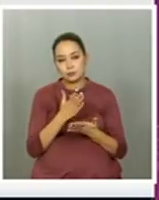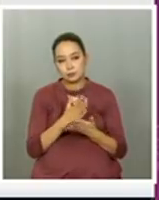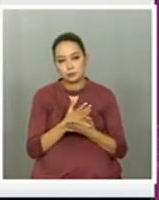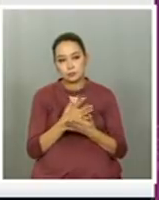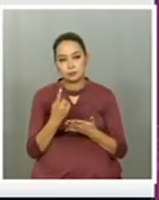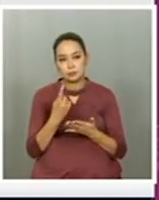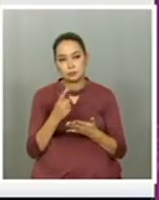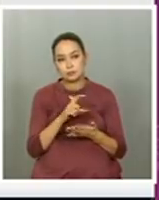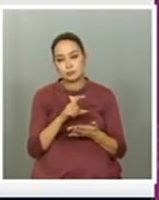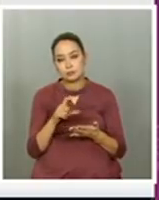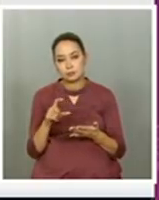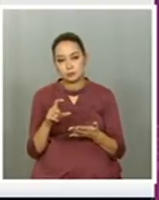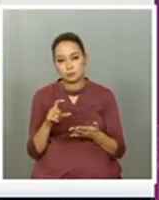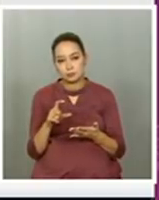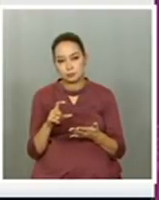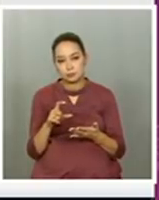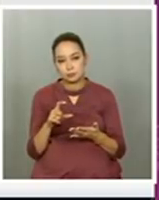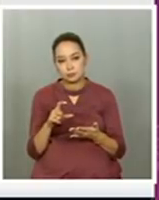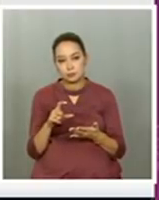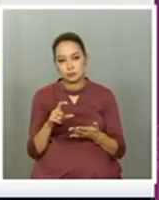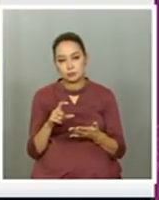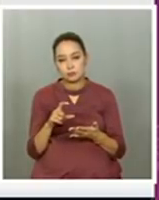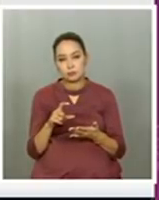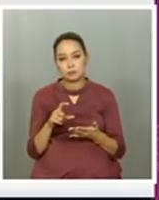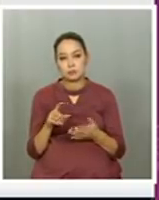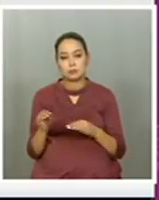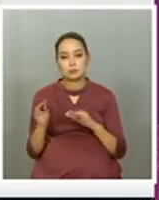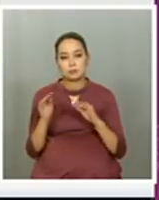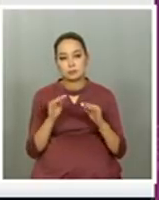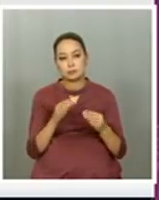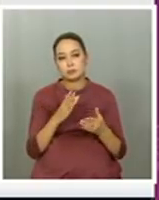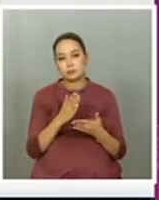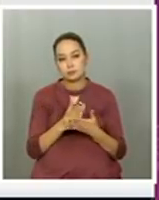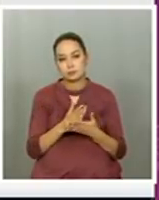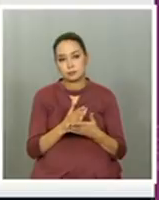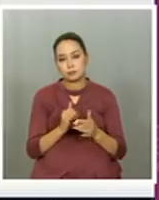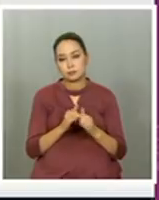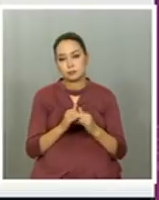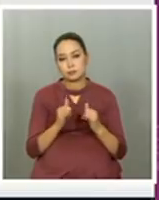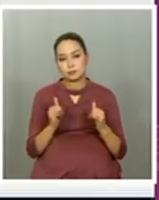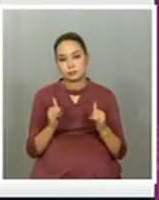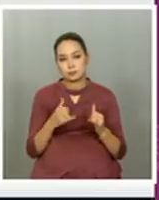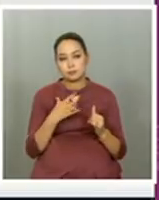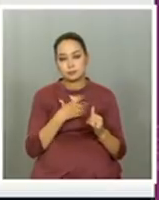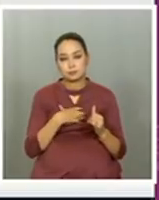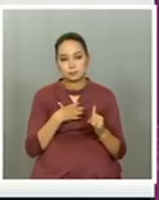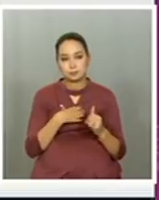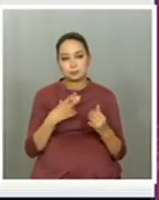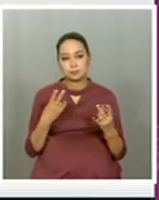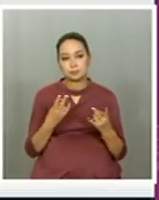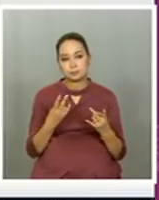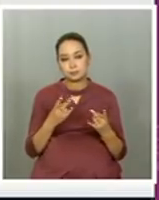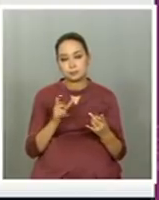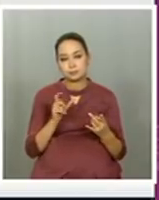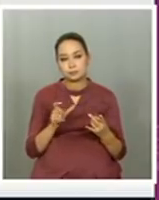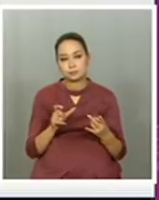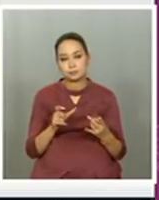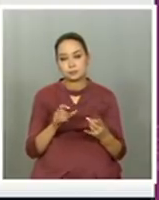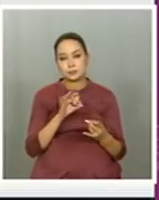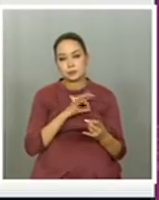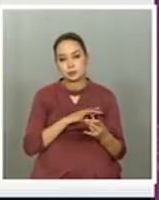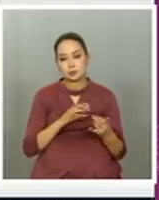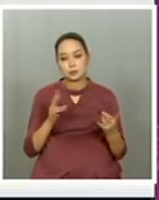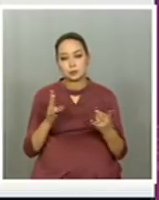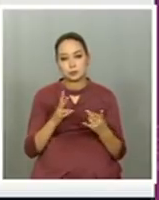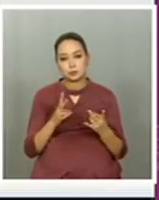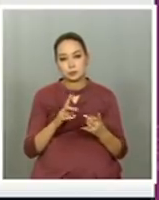қандай компонент болғанын және оны толықтыру қасиеттер терезесінен, биіктігінен және ені